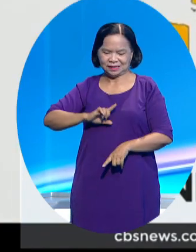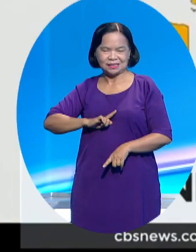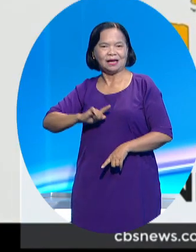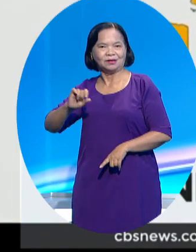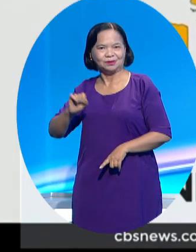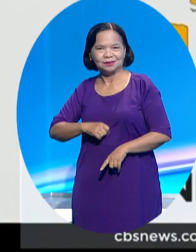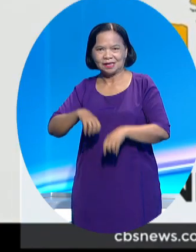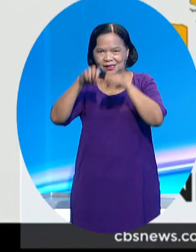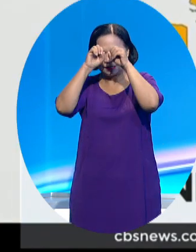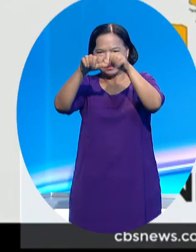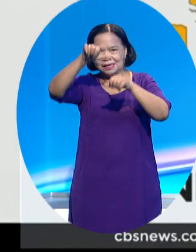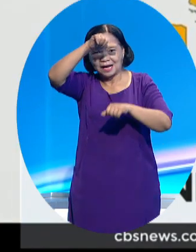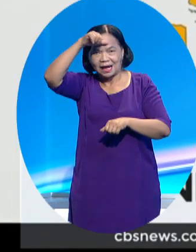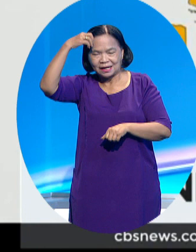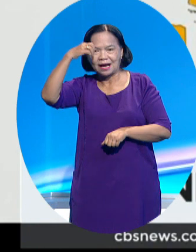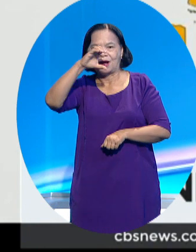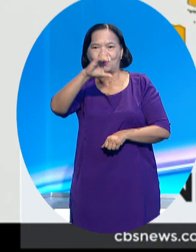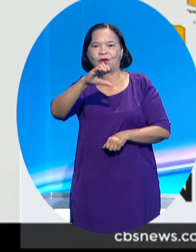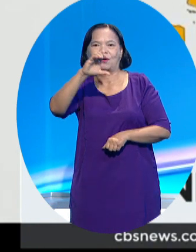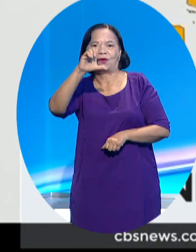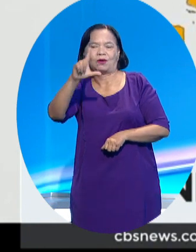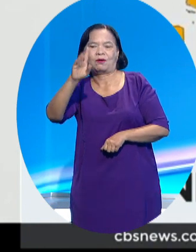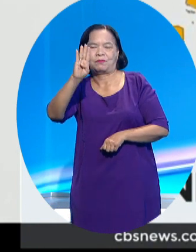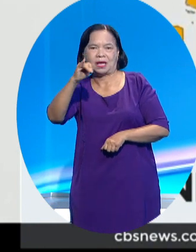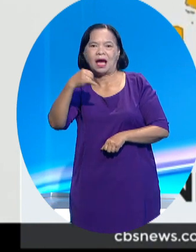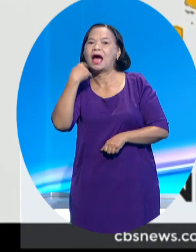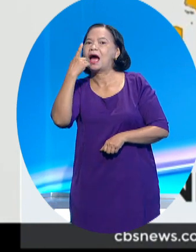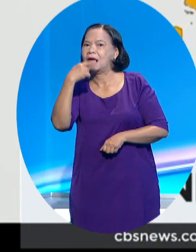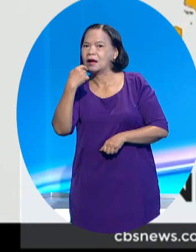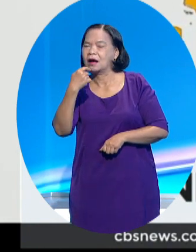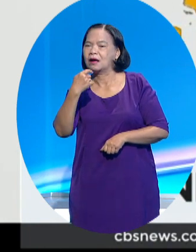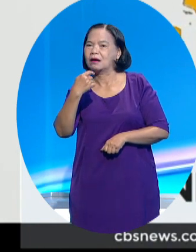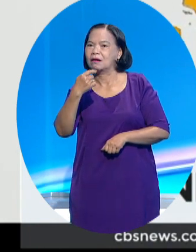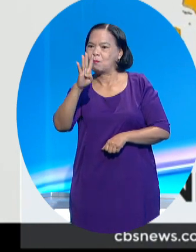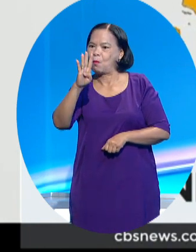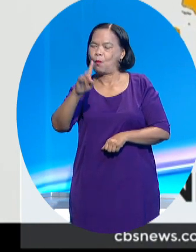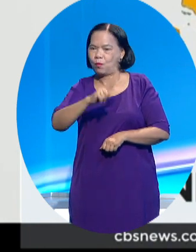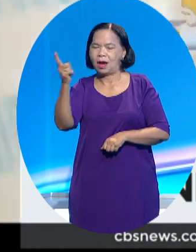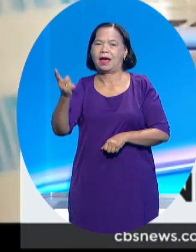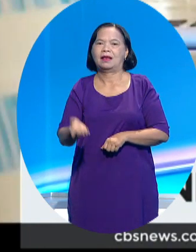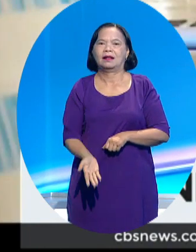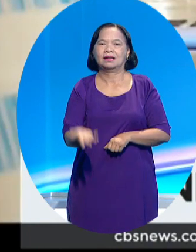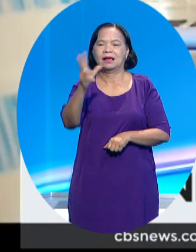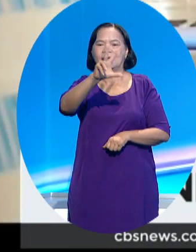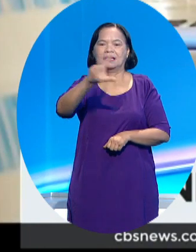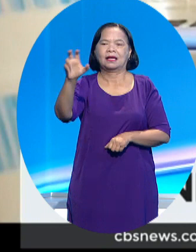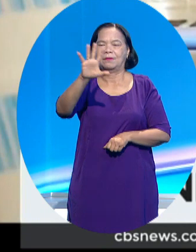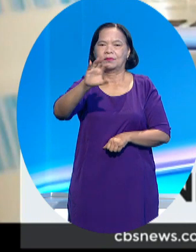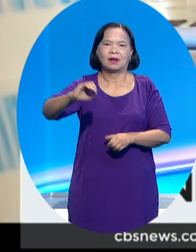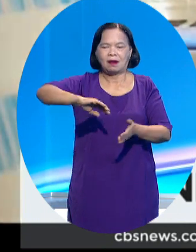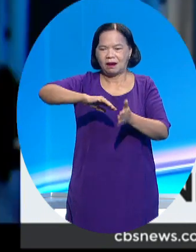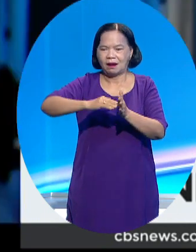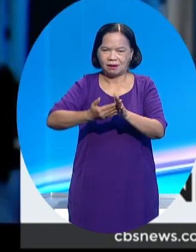học và giáo dục thuộc Đại học Columbia cho biết, số khu học chính học 4 ngày một tuần đã tăng lên khoảng 850 trên toàn